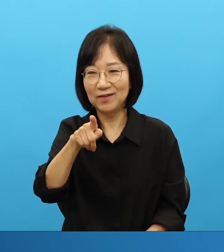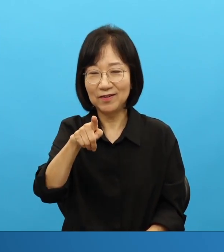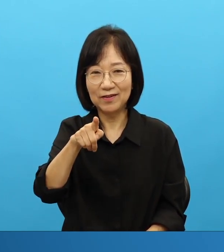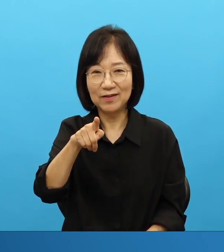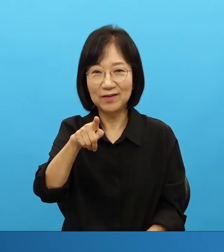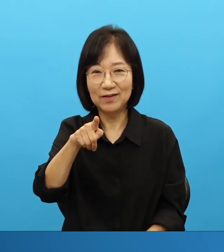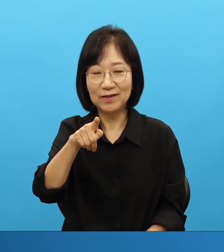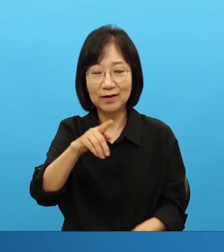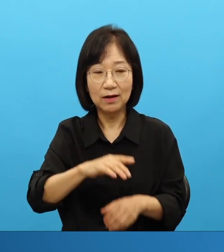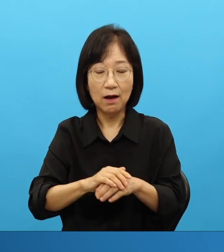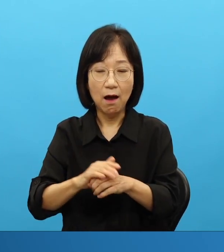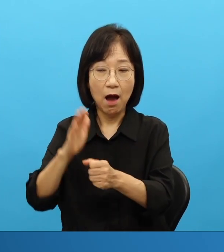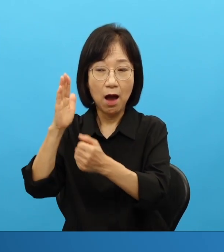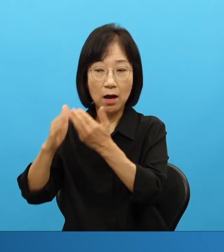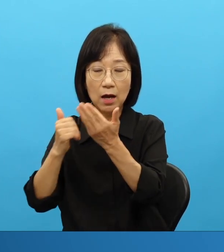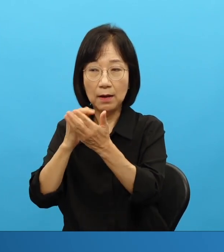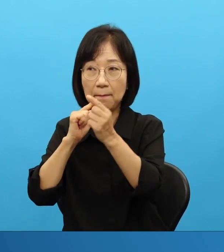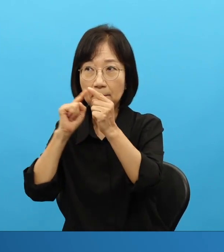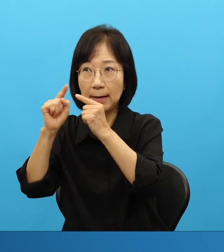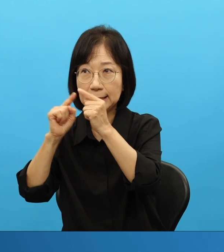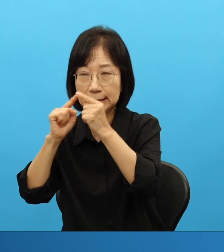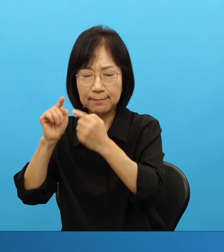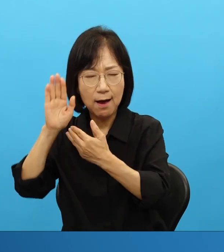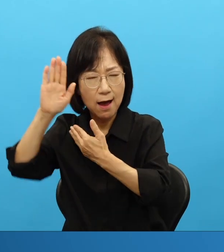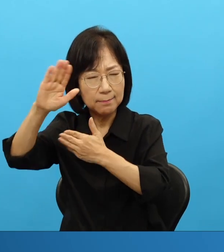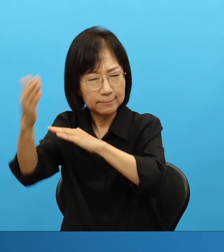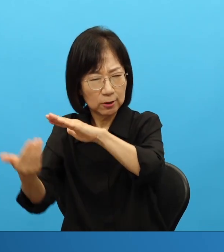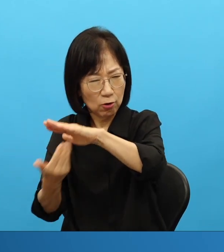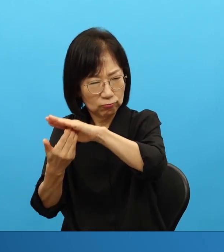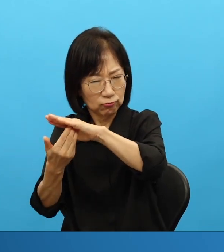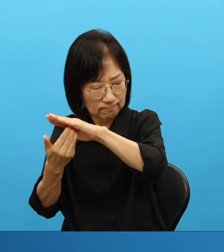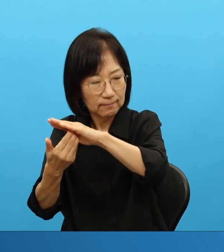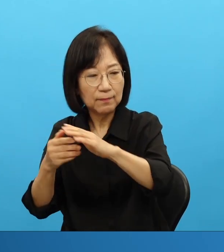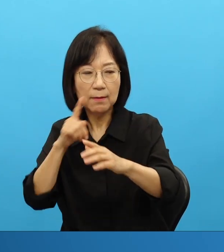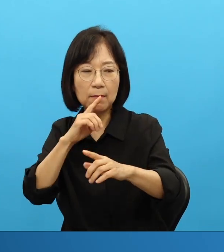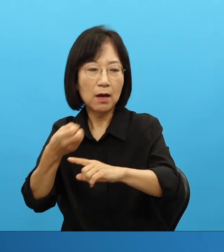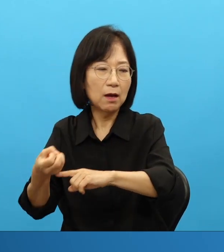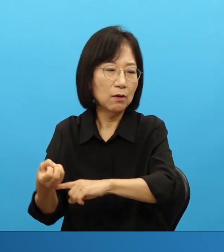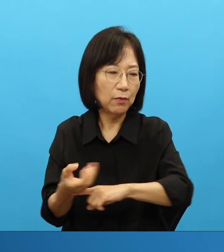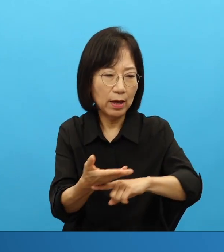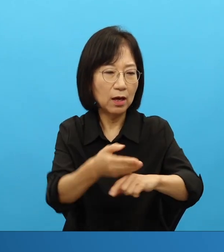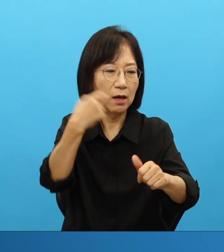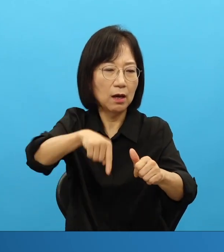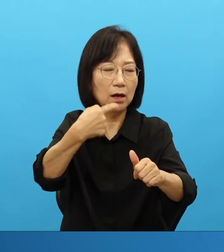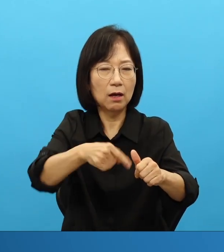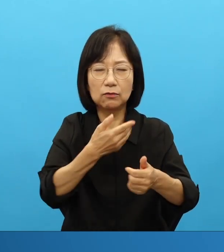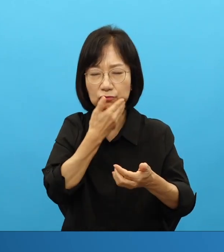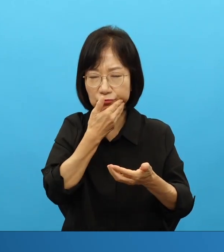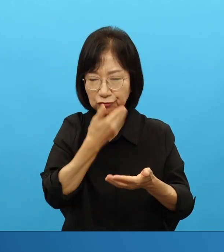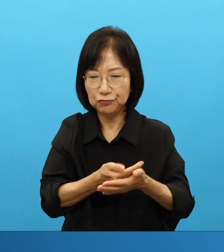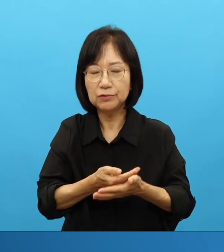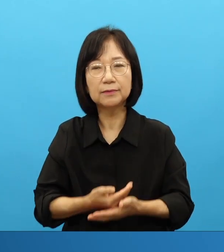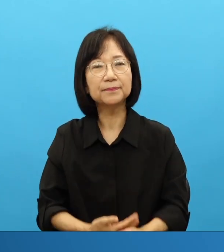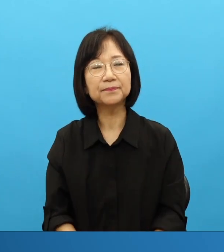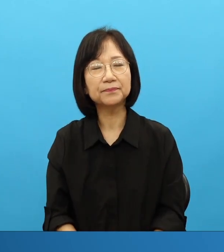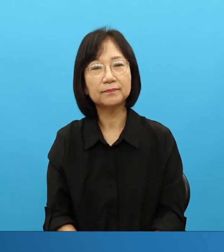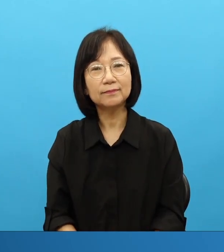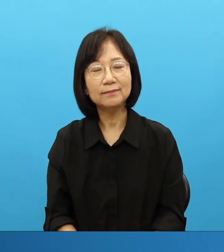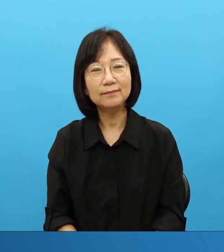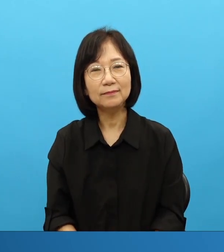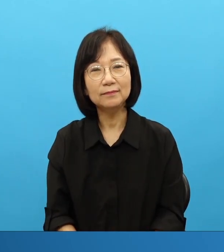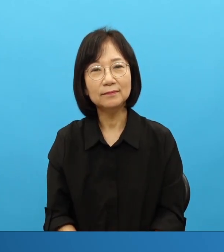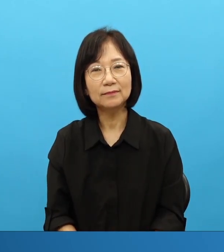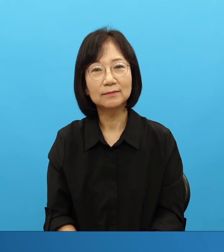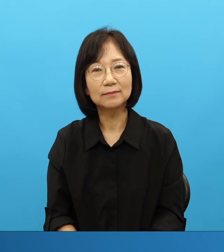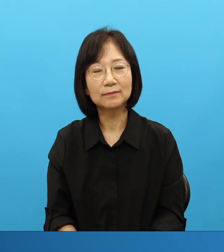말씀을 전달한다는 건 너무 중요한 거예요. It's so important that you hold fast to God's word. It's very important for us to relay the word of God that will be fulfilled. 가난하고